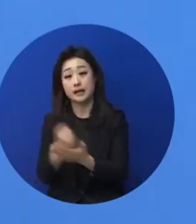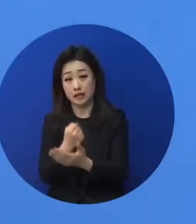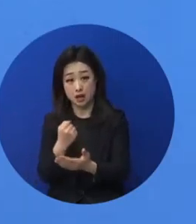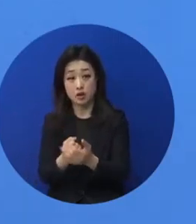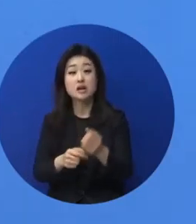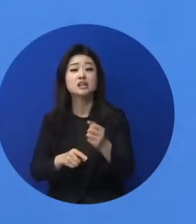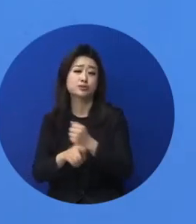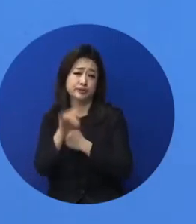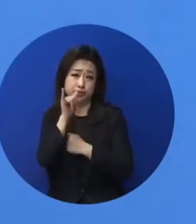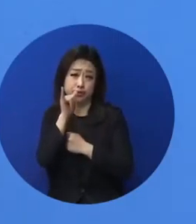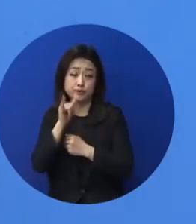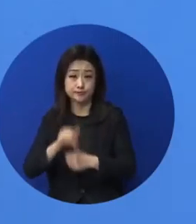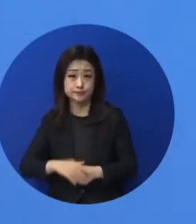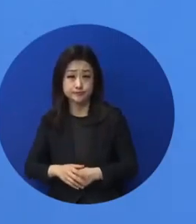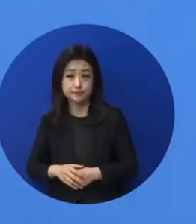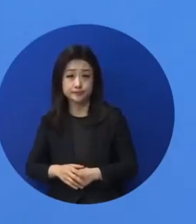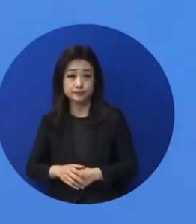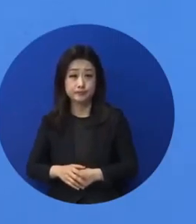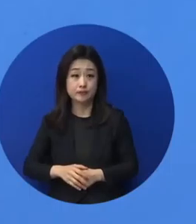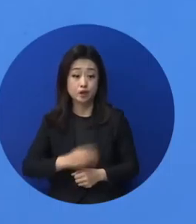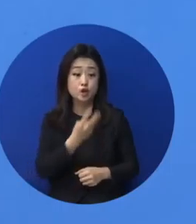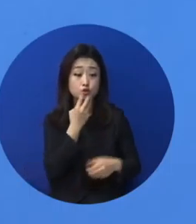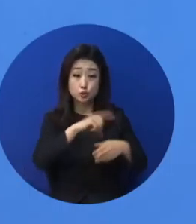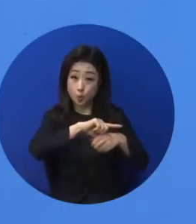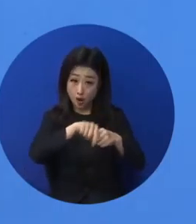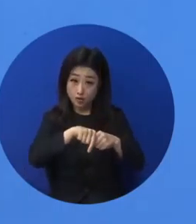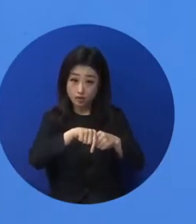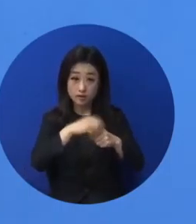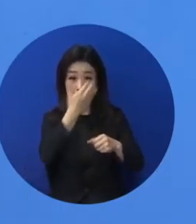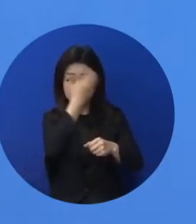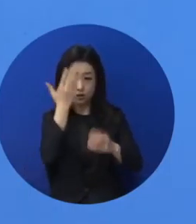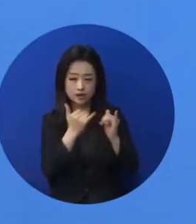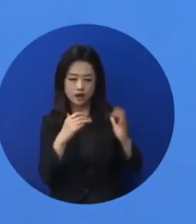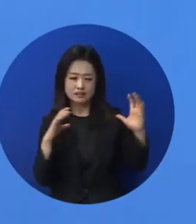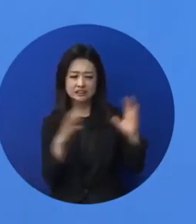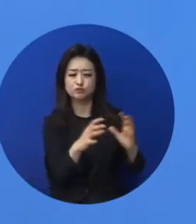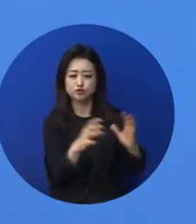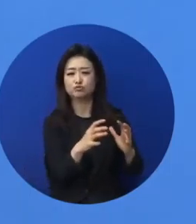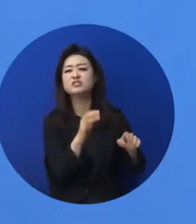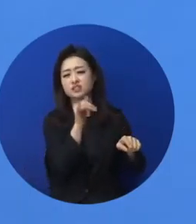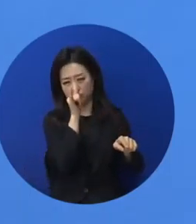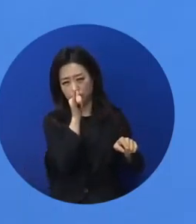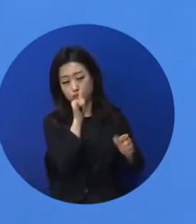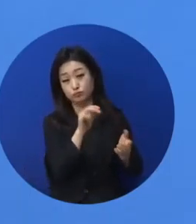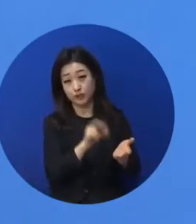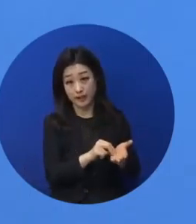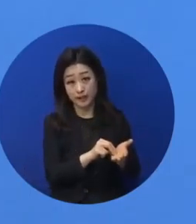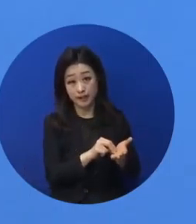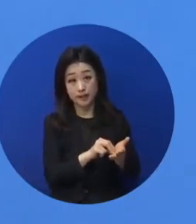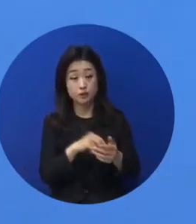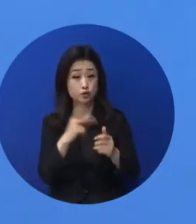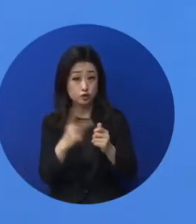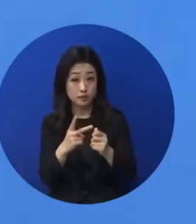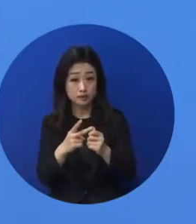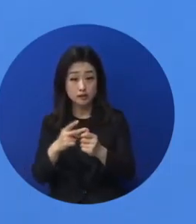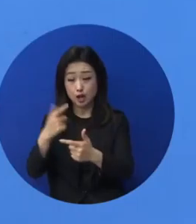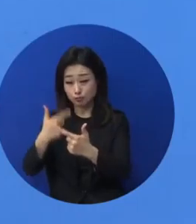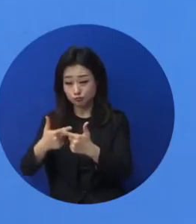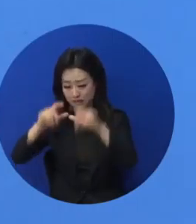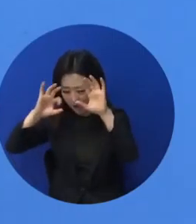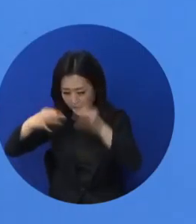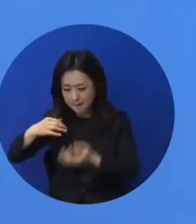가지가 있다고 봅니다. 우선 수도권 집중 문제죠. 수도권이 끌어들이는 문제가 있습니다. 두 번째는 부산도